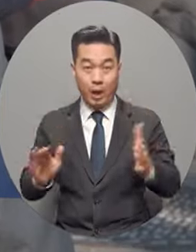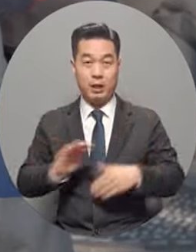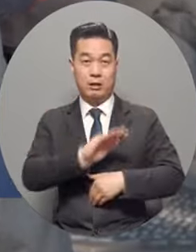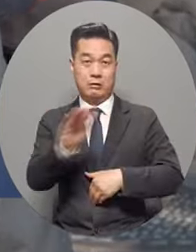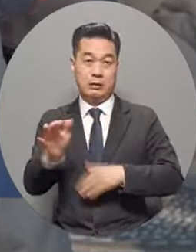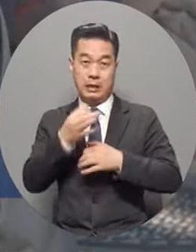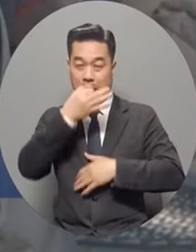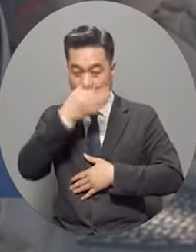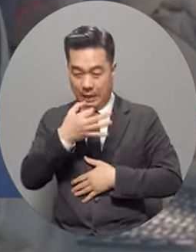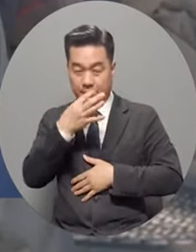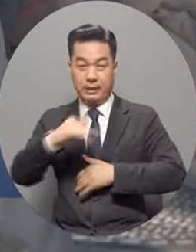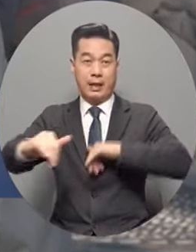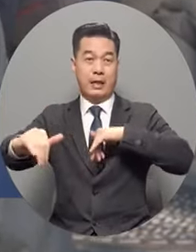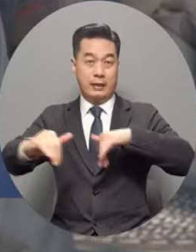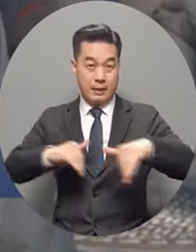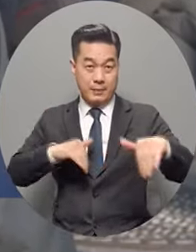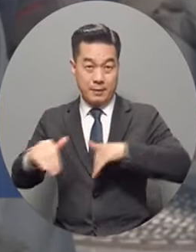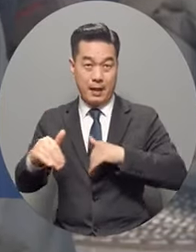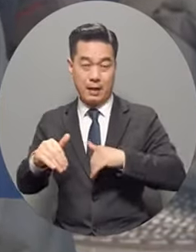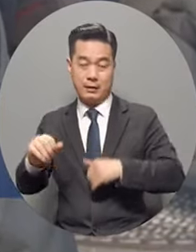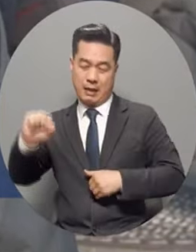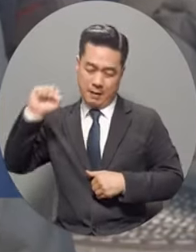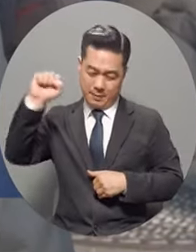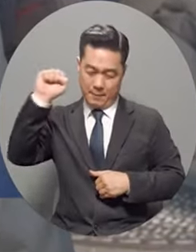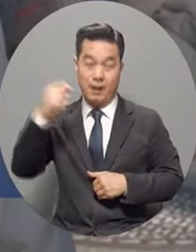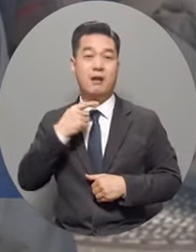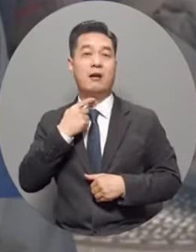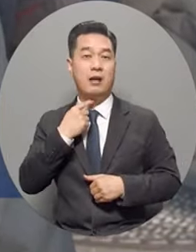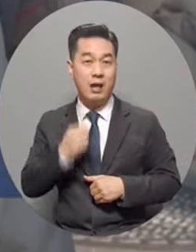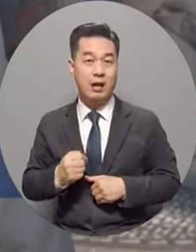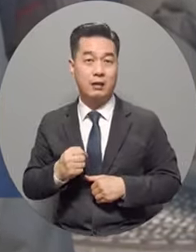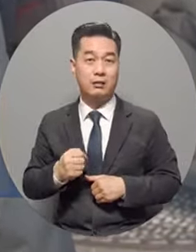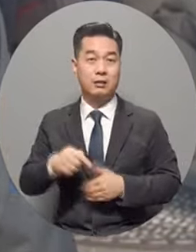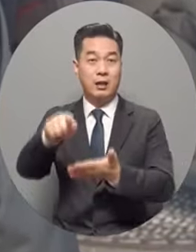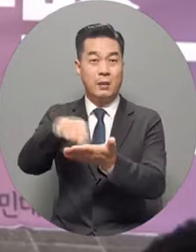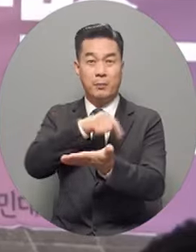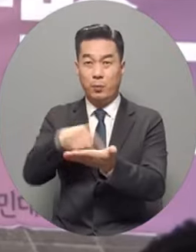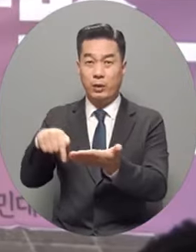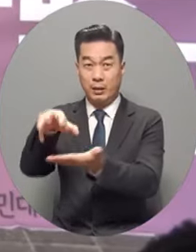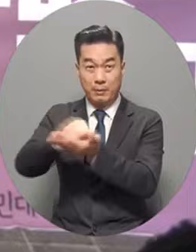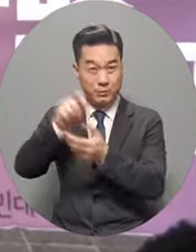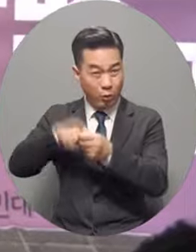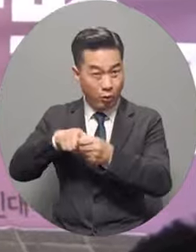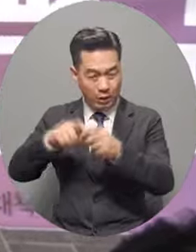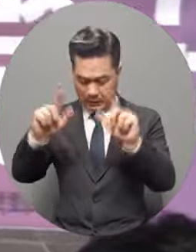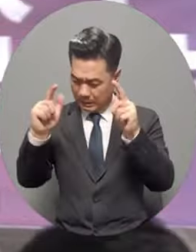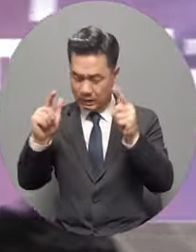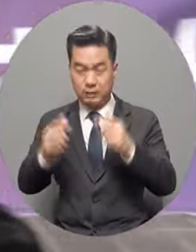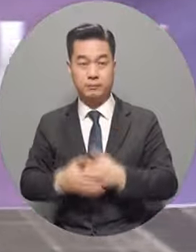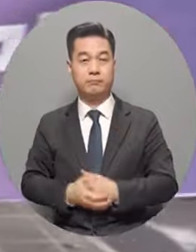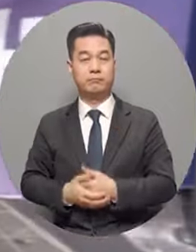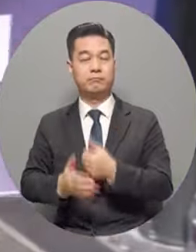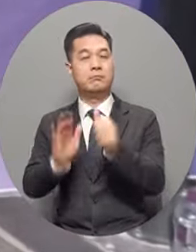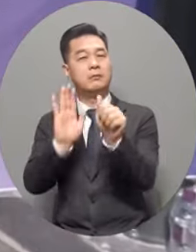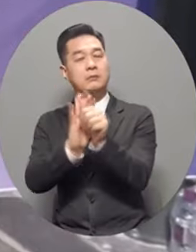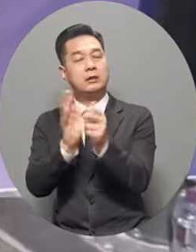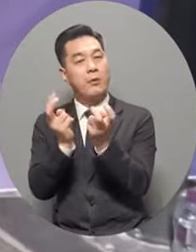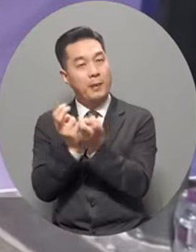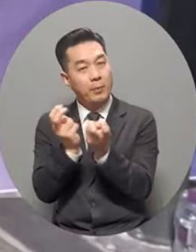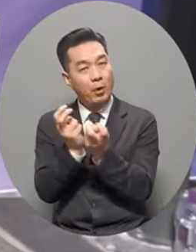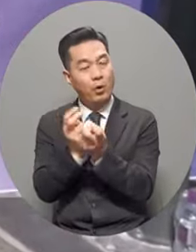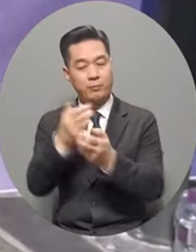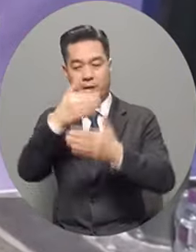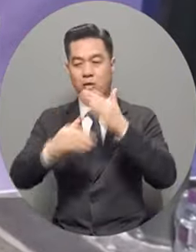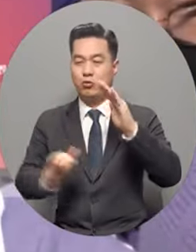이렇게 힘들게 길바닥에서 싸워왔던 게 배보상을 받기 위해서 한 겁니까? 또 지원 대책에 대해